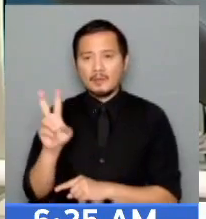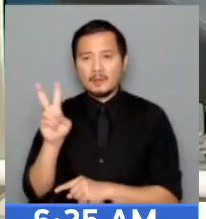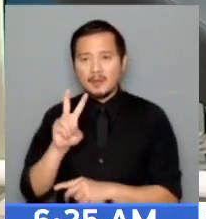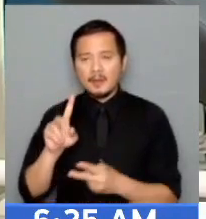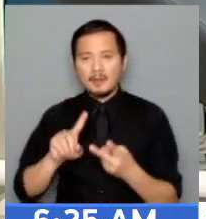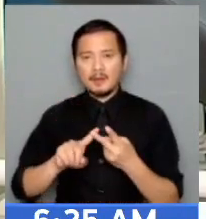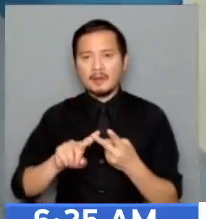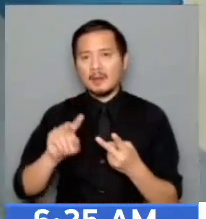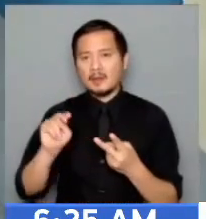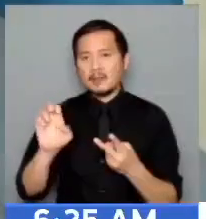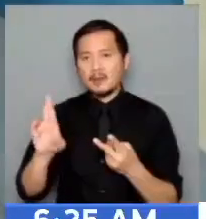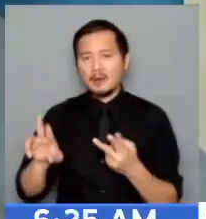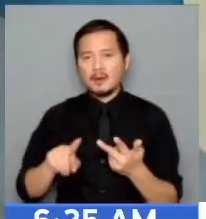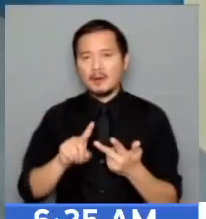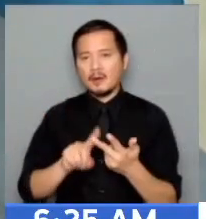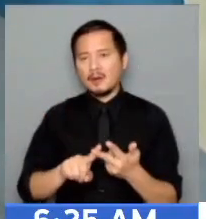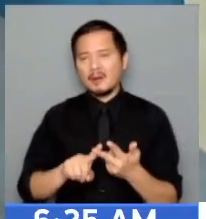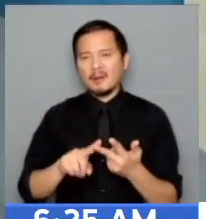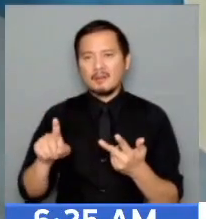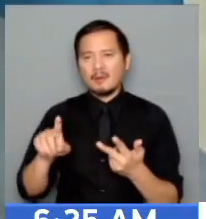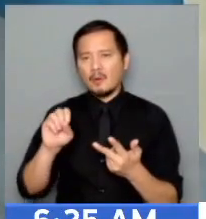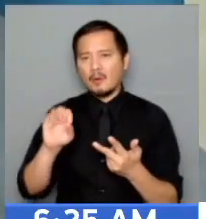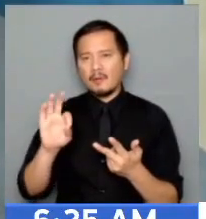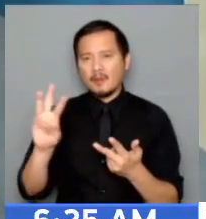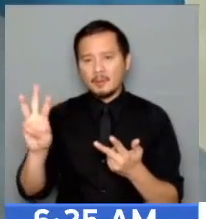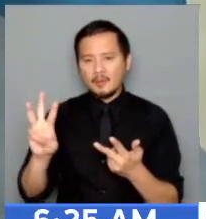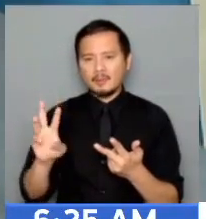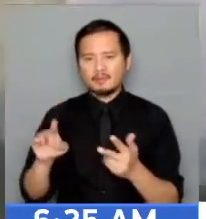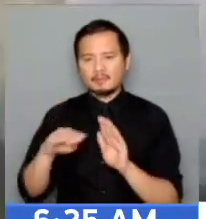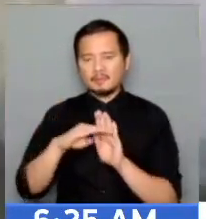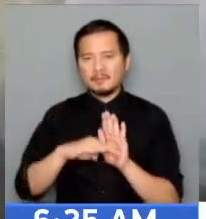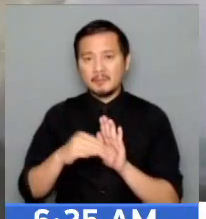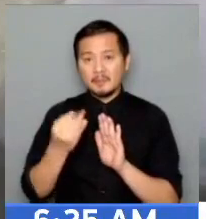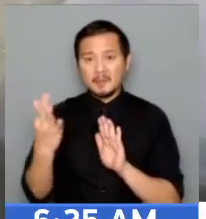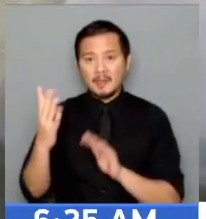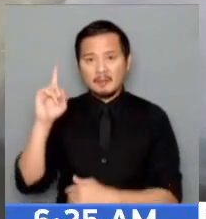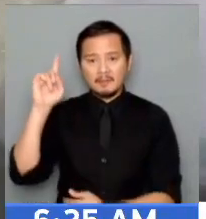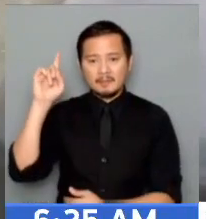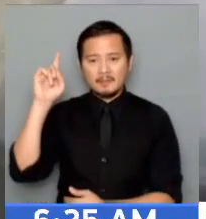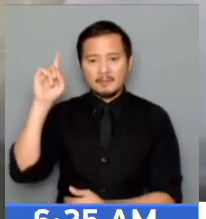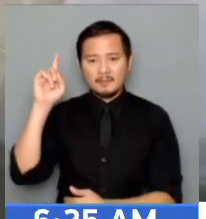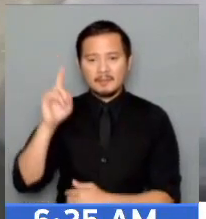overseas Filipinos. Nakapagtala rin ng 11 bagong kaso ng